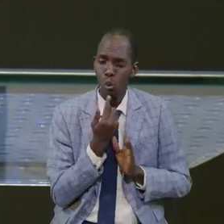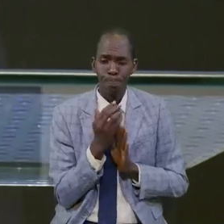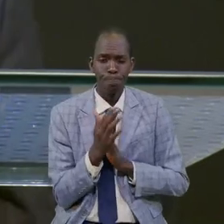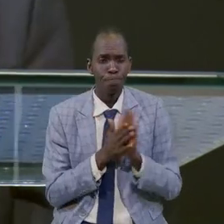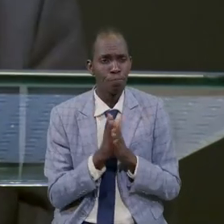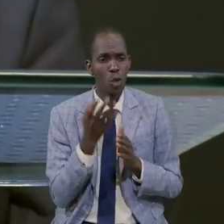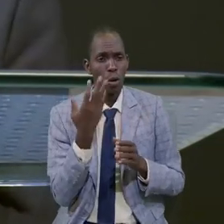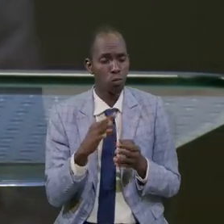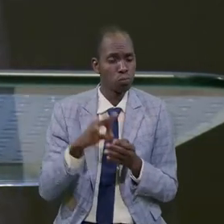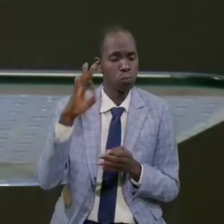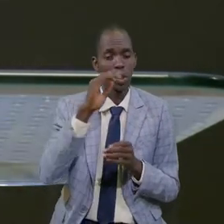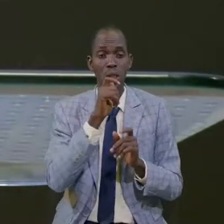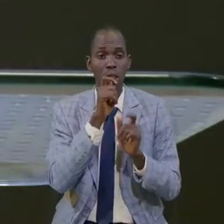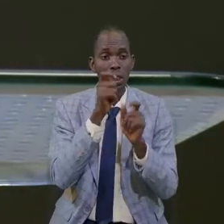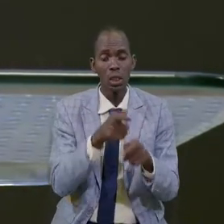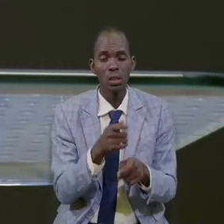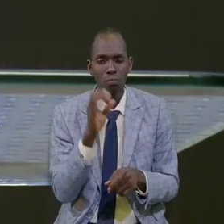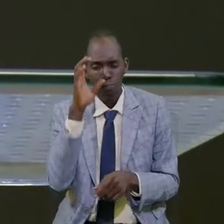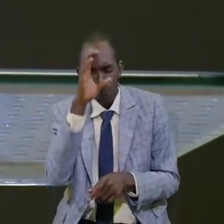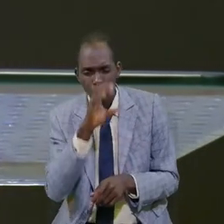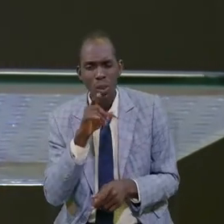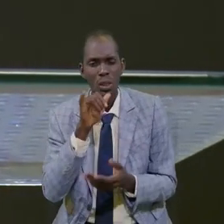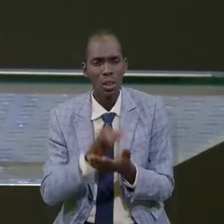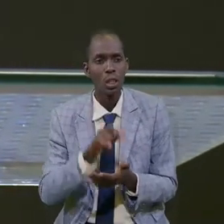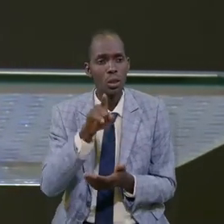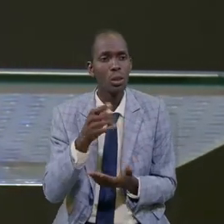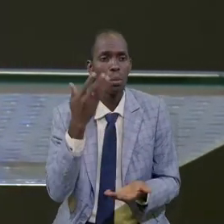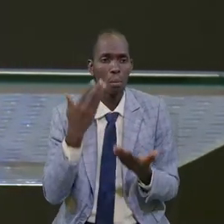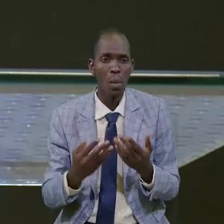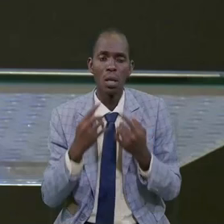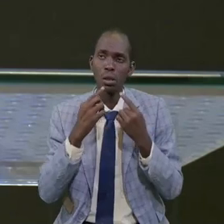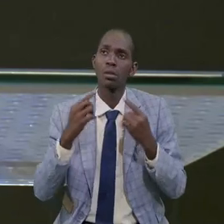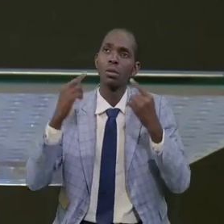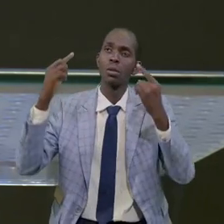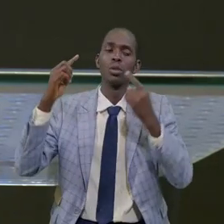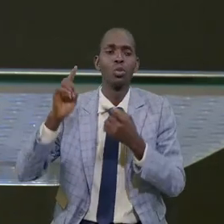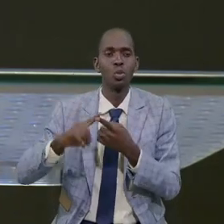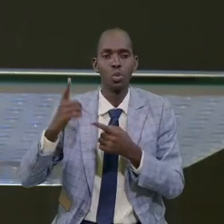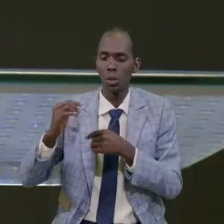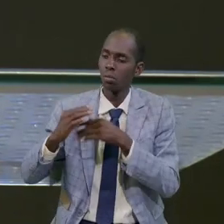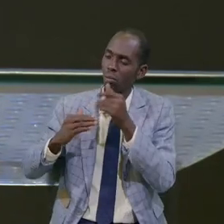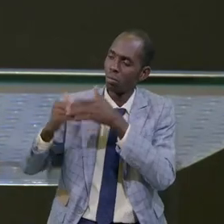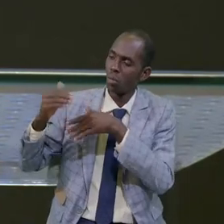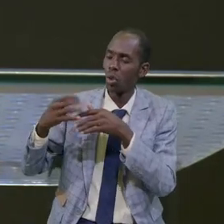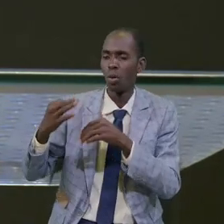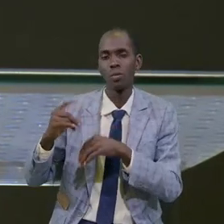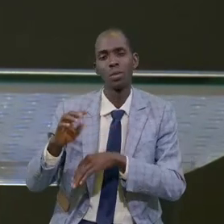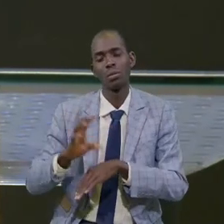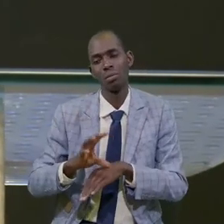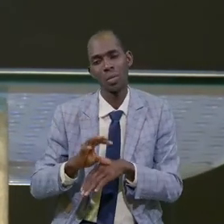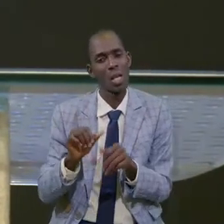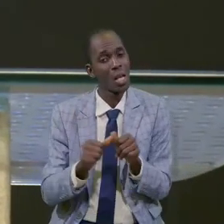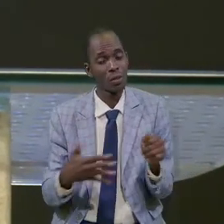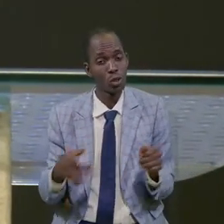spirituels, que ce soit pour l'édification de l'Église. Tout ce que nous